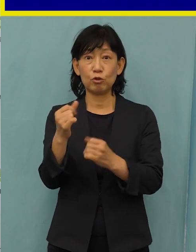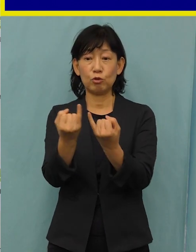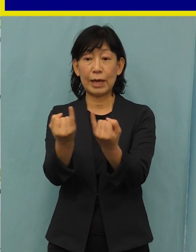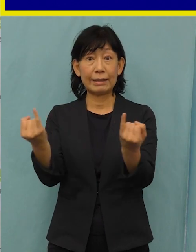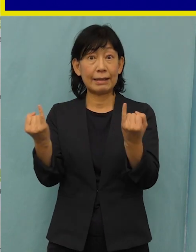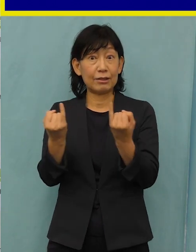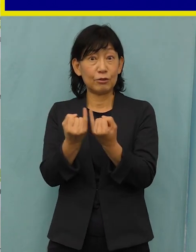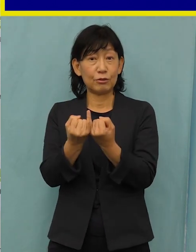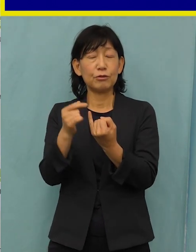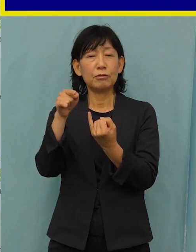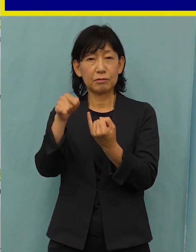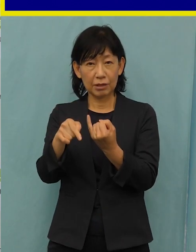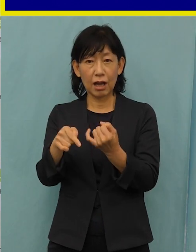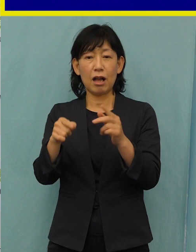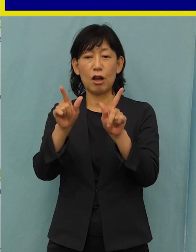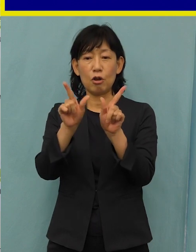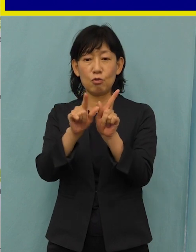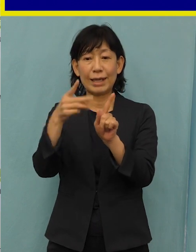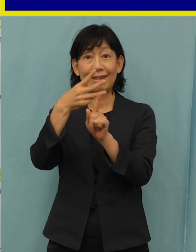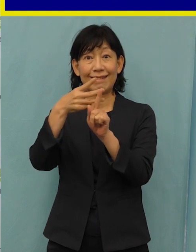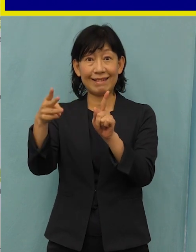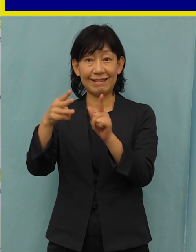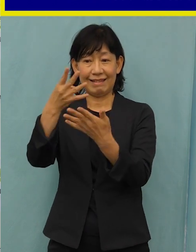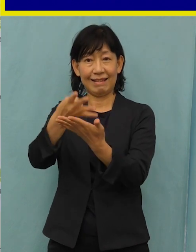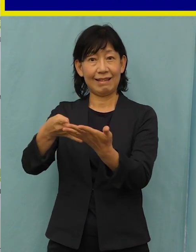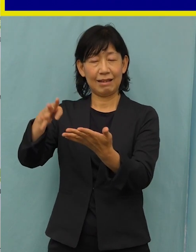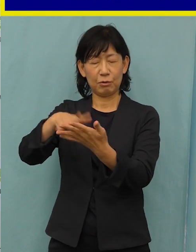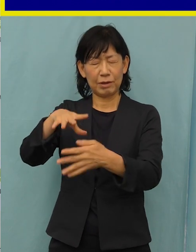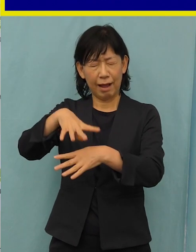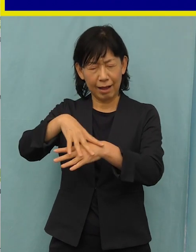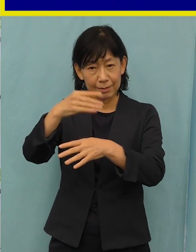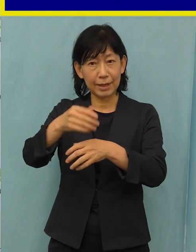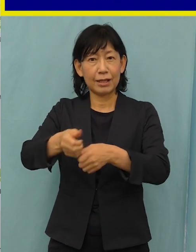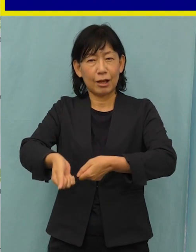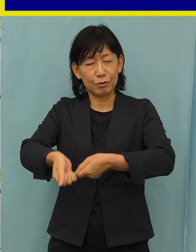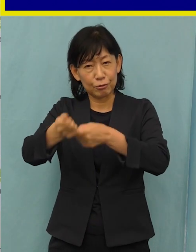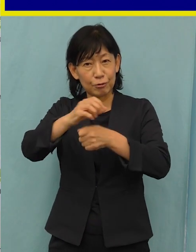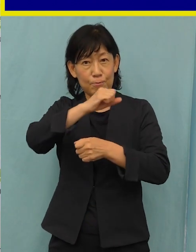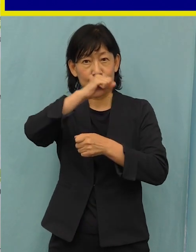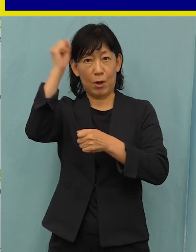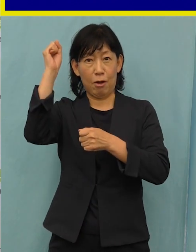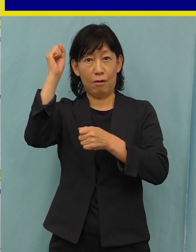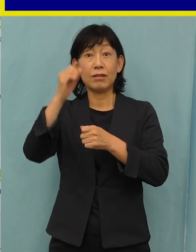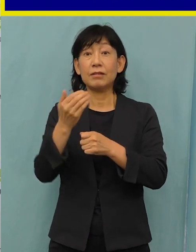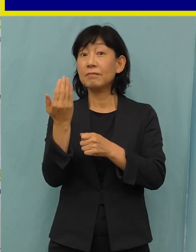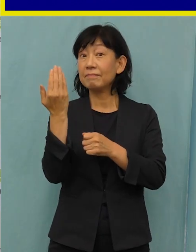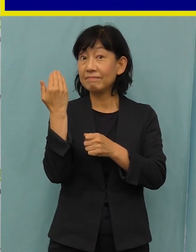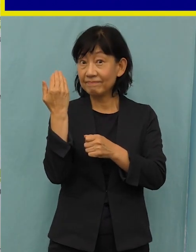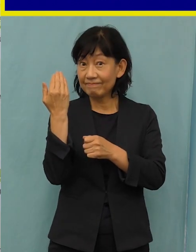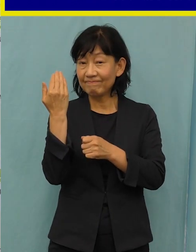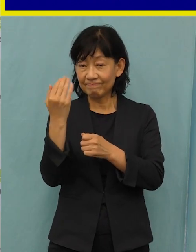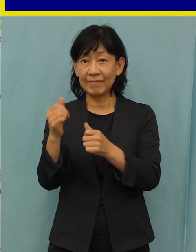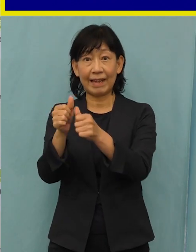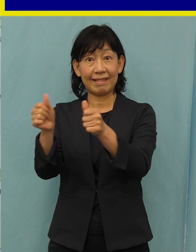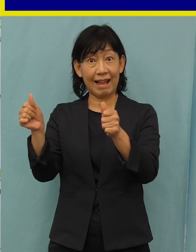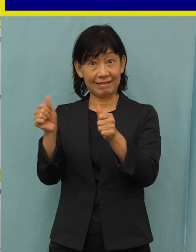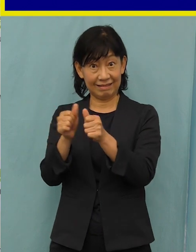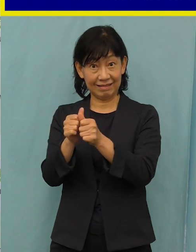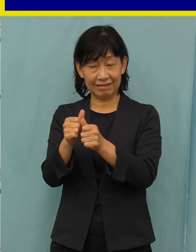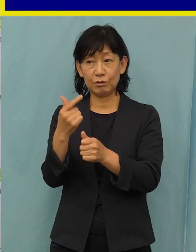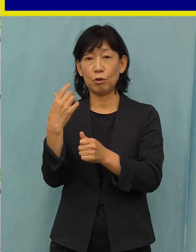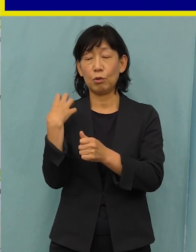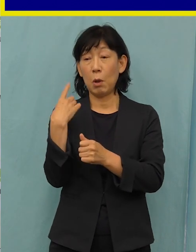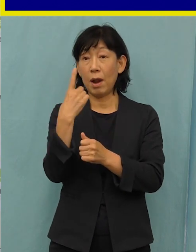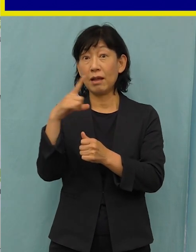ースが WE リーグ初優勝を飾りました。浦和レッズの AFC チャンピオンズリーグ制覇に続